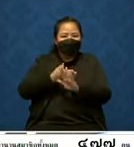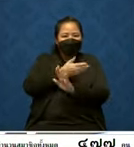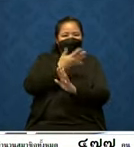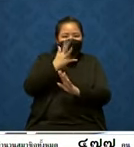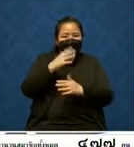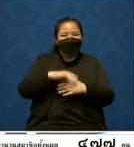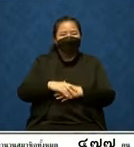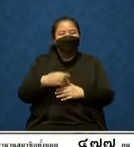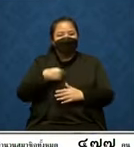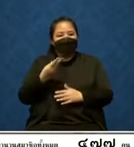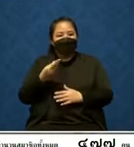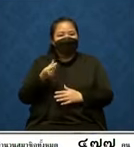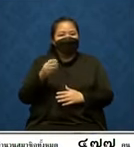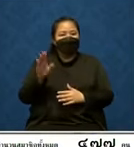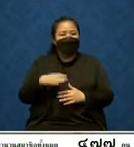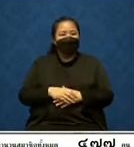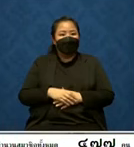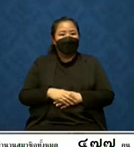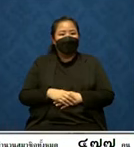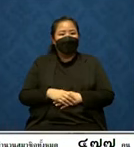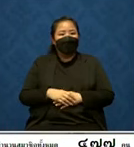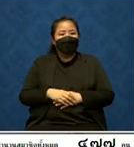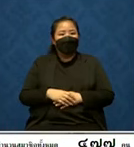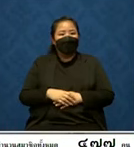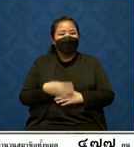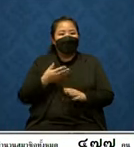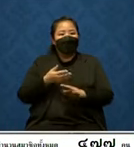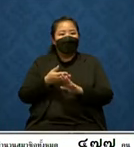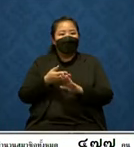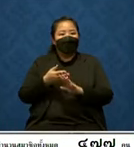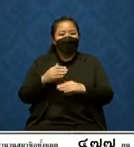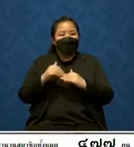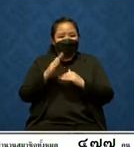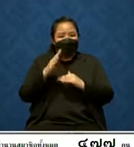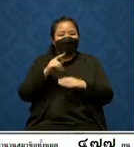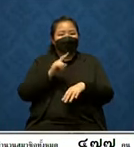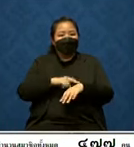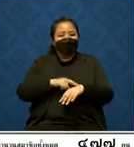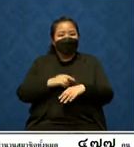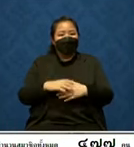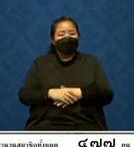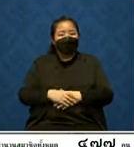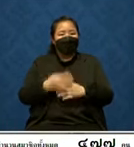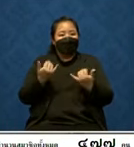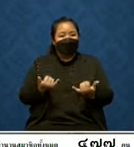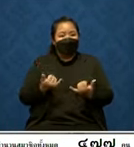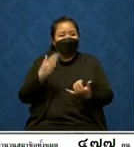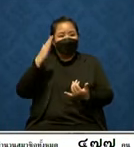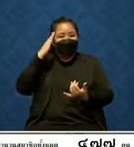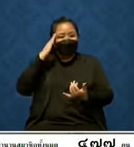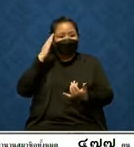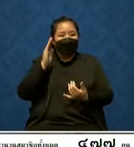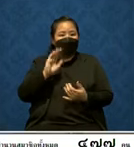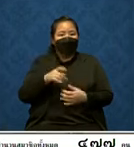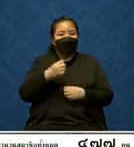อก็รีบเลยนะครับท่านประธานอาจจะเกินเวลานิดหน่อยหรือไม่ดูนะครับท่านประธานครับวันนี้รับทราบรายงาน